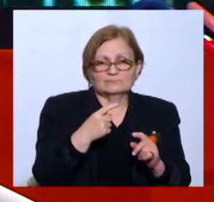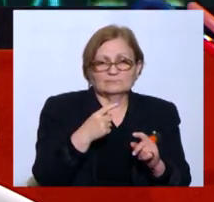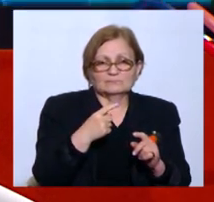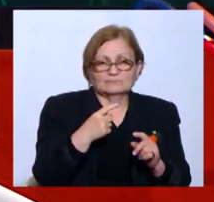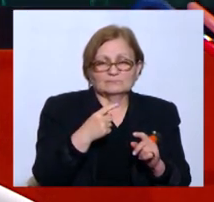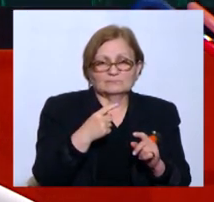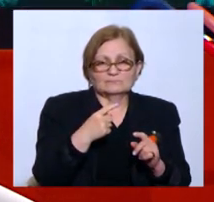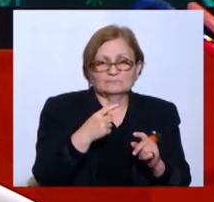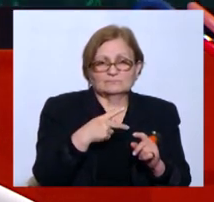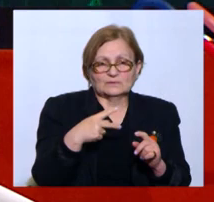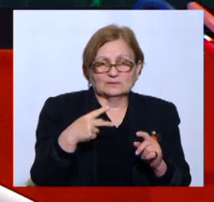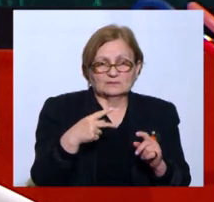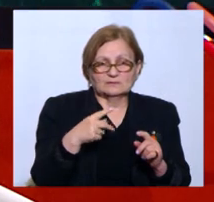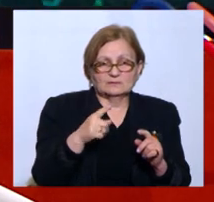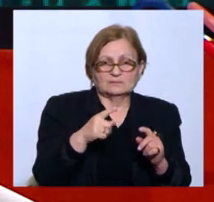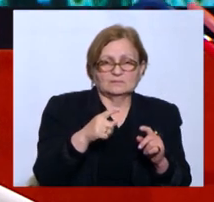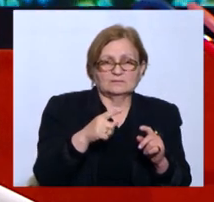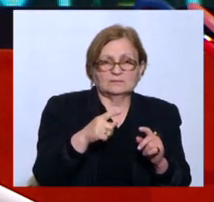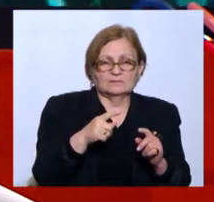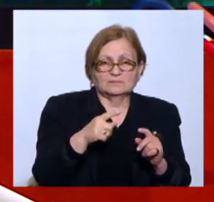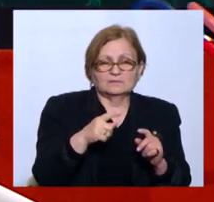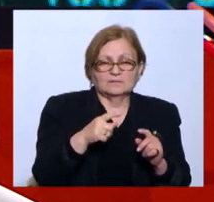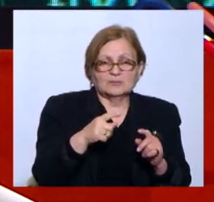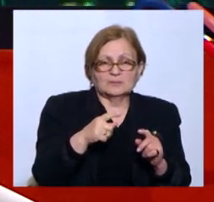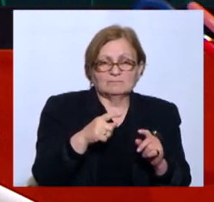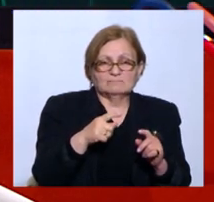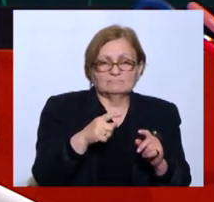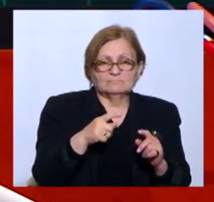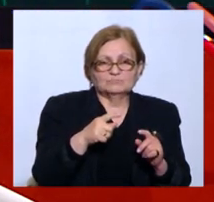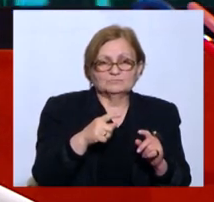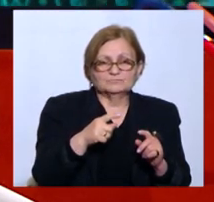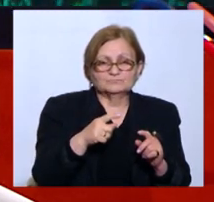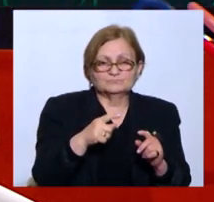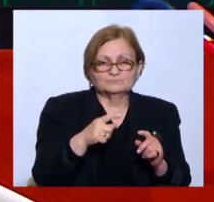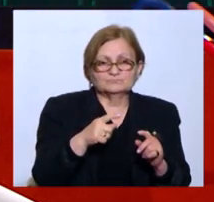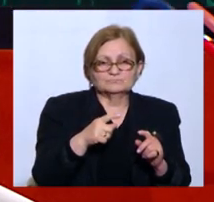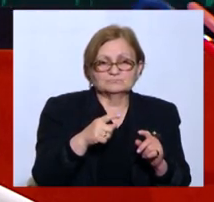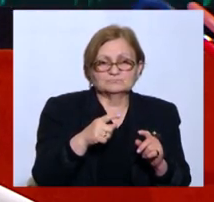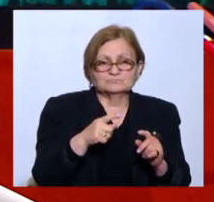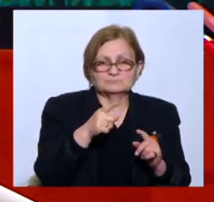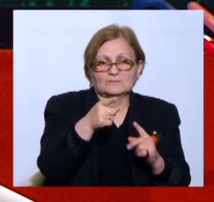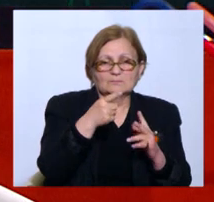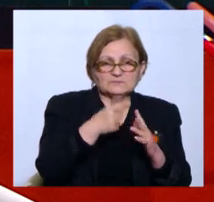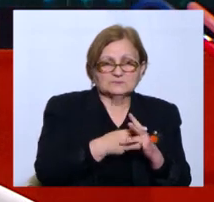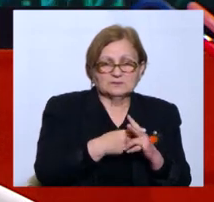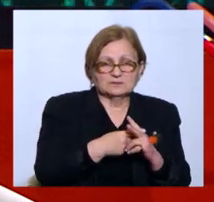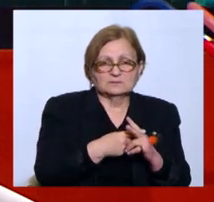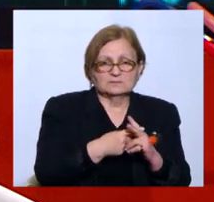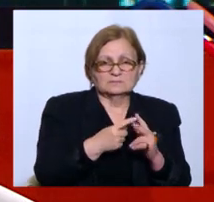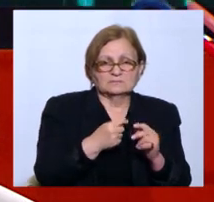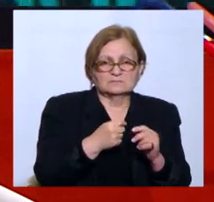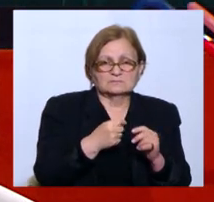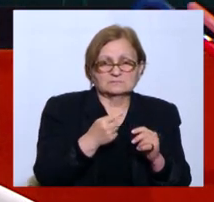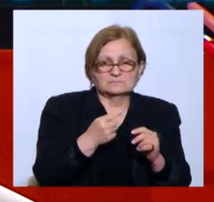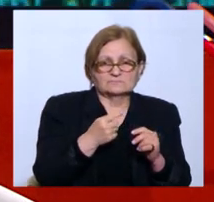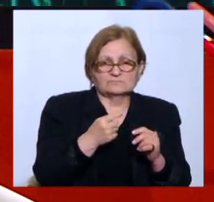100. ამ შემთხვევაში ჩვენ რადგან ესე დაწერეთ, გამოდის 100, მაგრამ 100 არ იქნება. ამის ნახევარი, ხო? როცა ხო